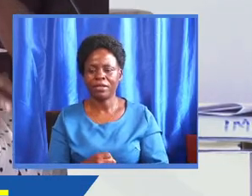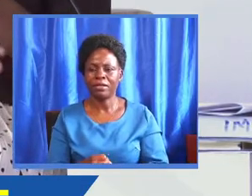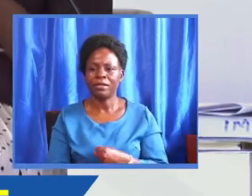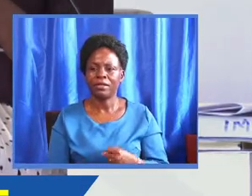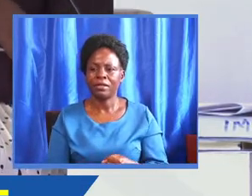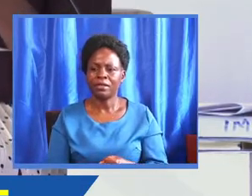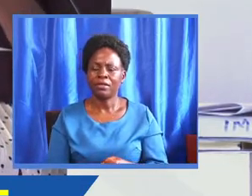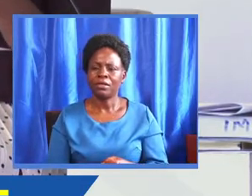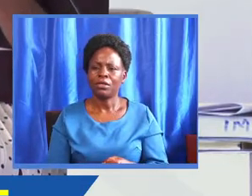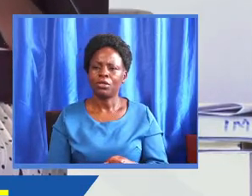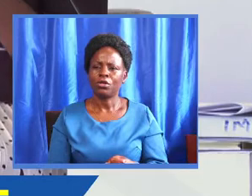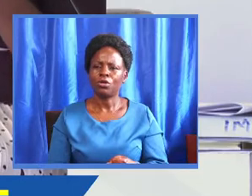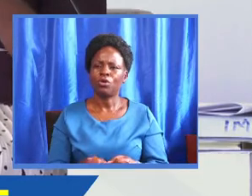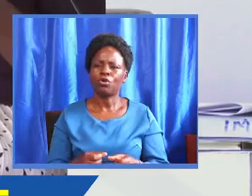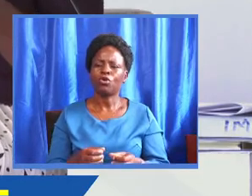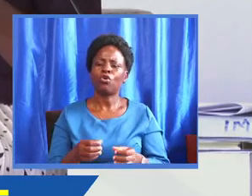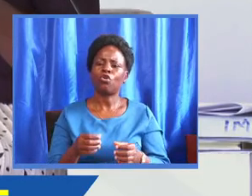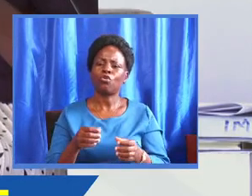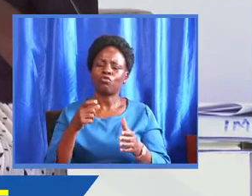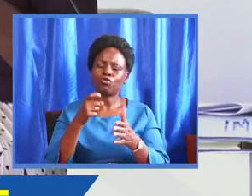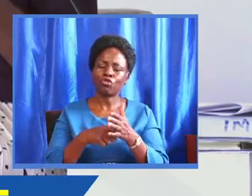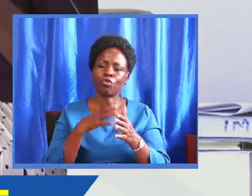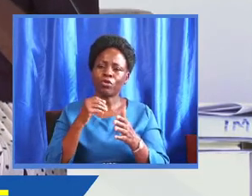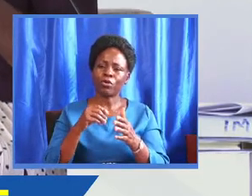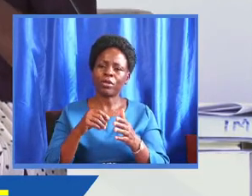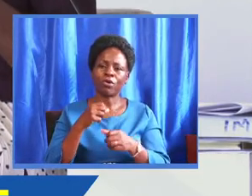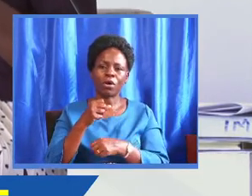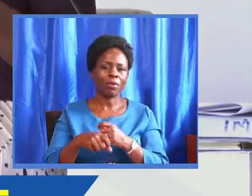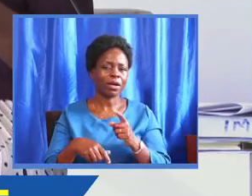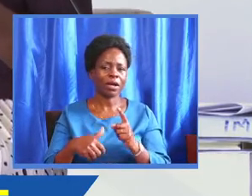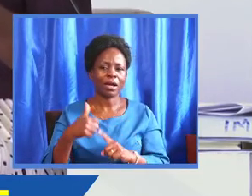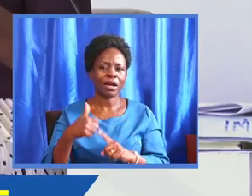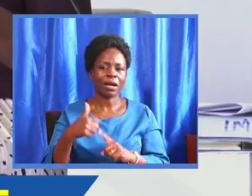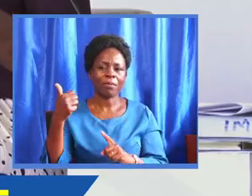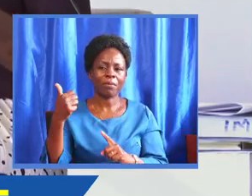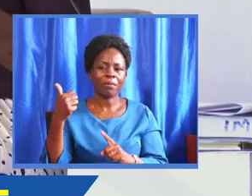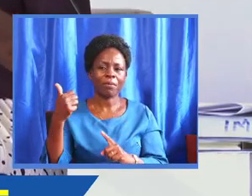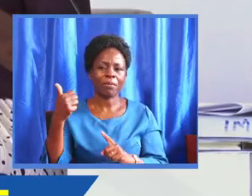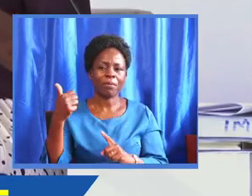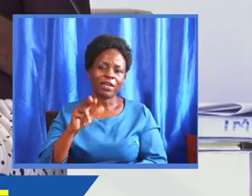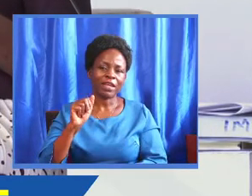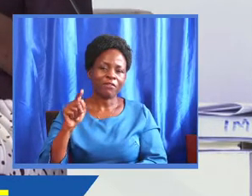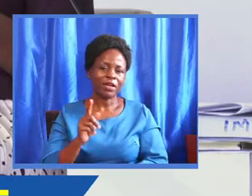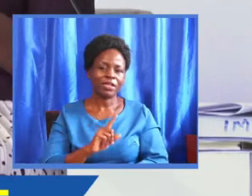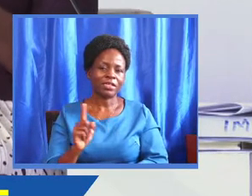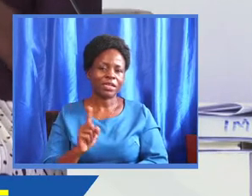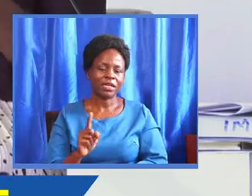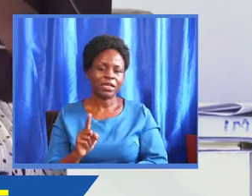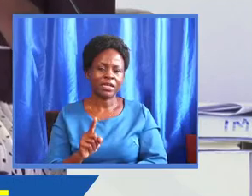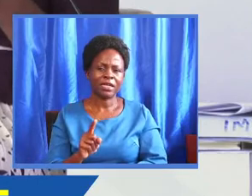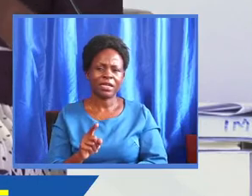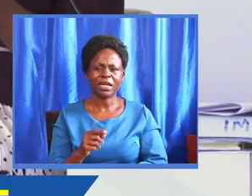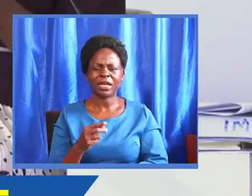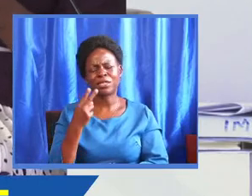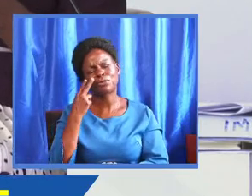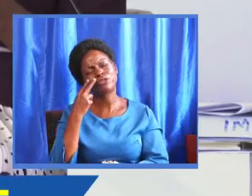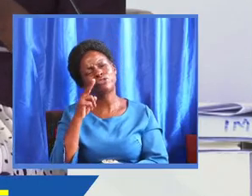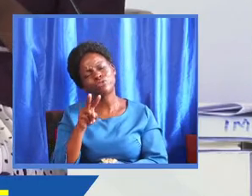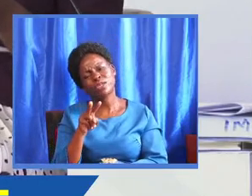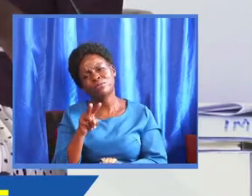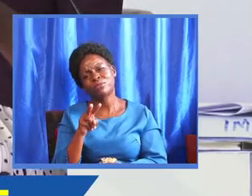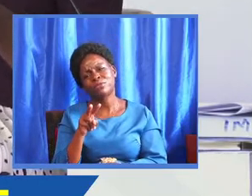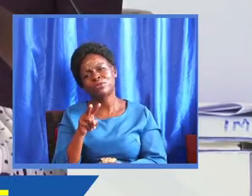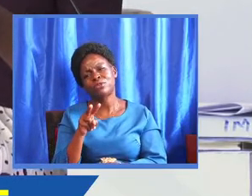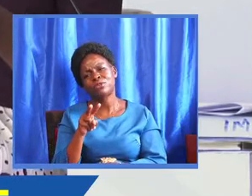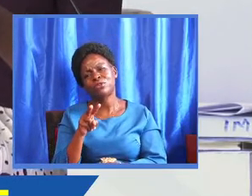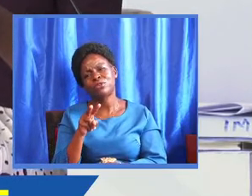Buli mwaka. Omusolo gwenjogerako gwa mwaka. Simwezi. Nga vatu wabera. So bw'okitunulamu,